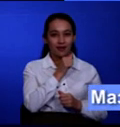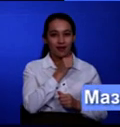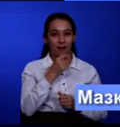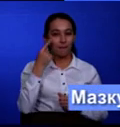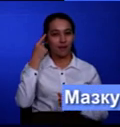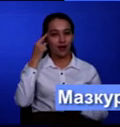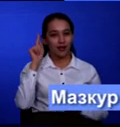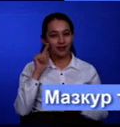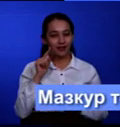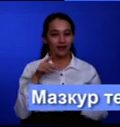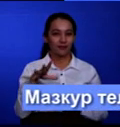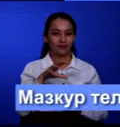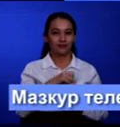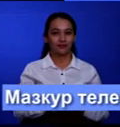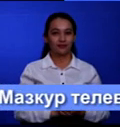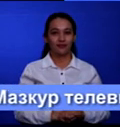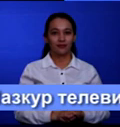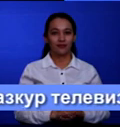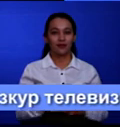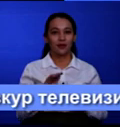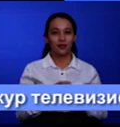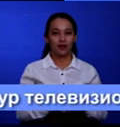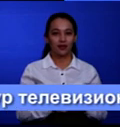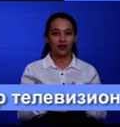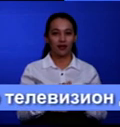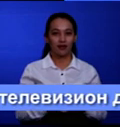bo'lingiz ogoh. Barakalla.